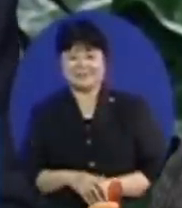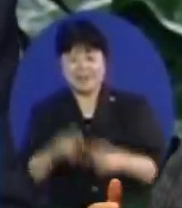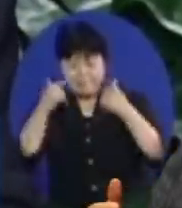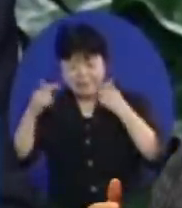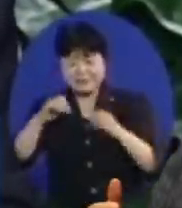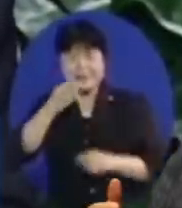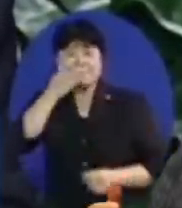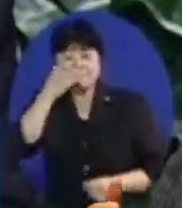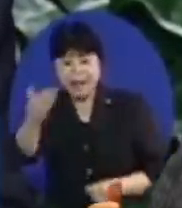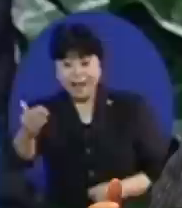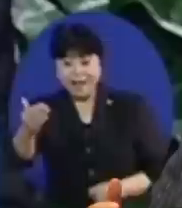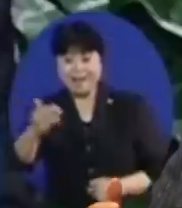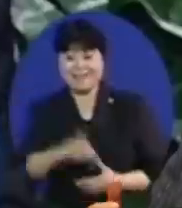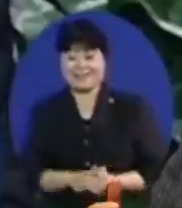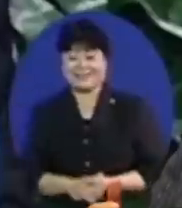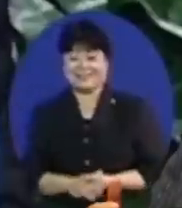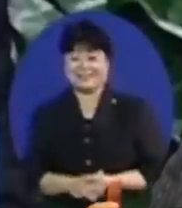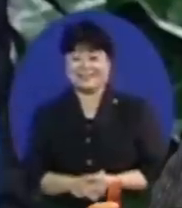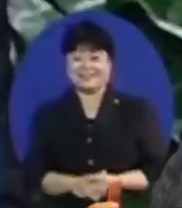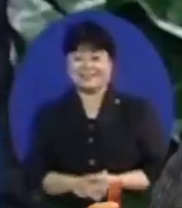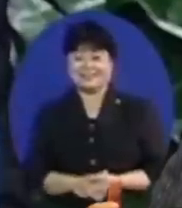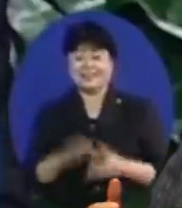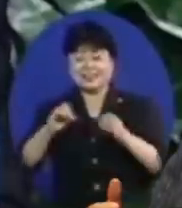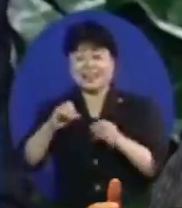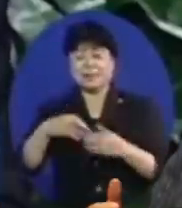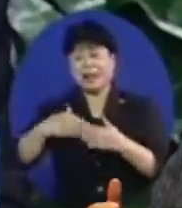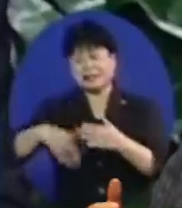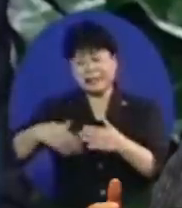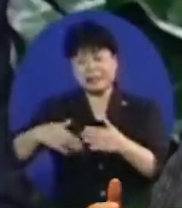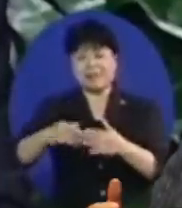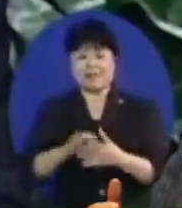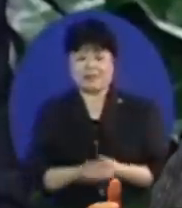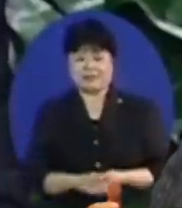반드시 응답이 오는 것입니다. 응답 안 오는 것이